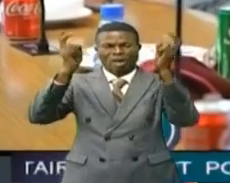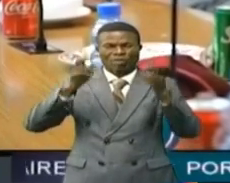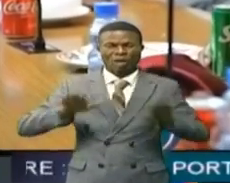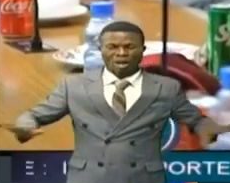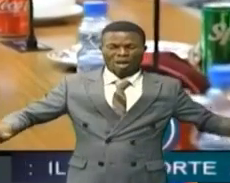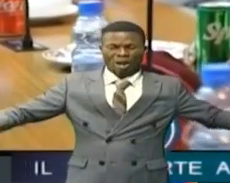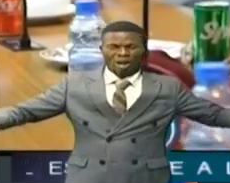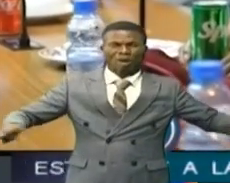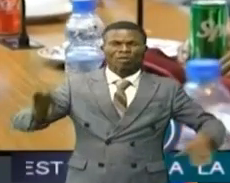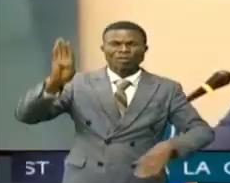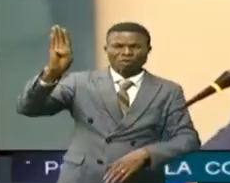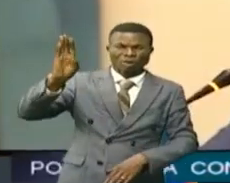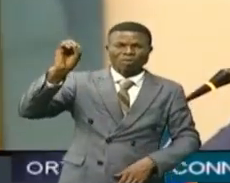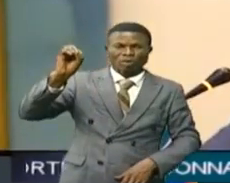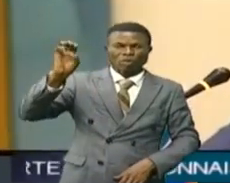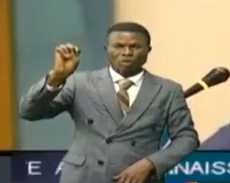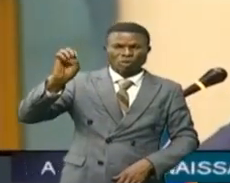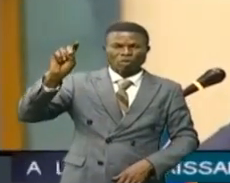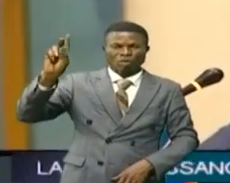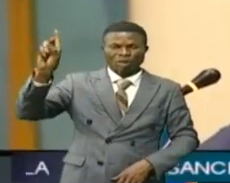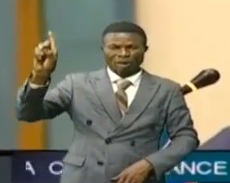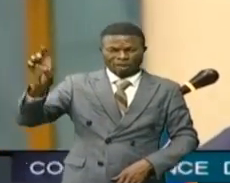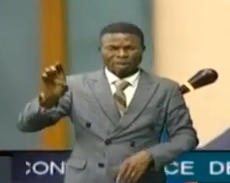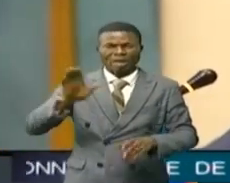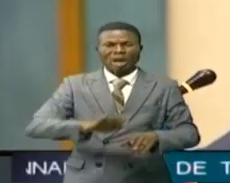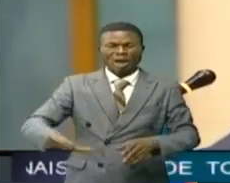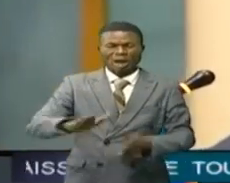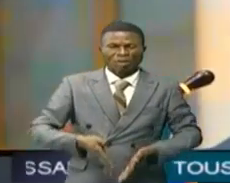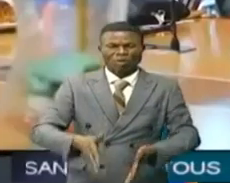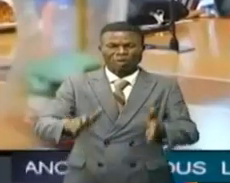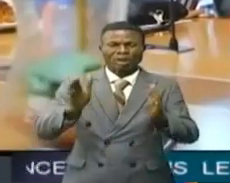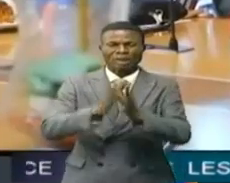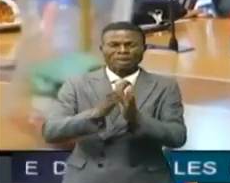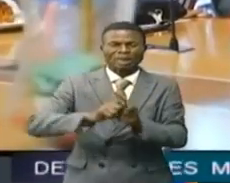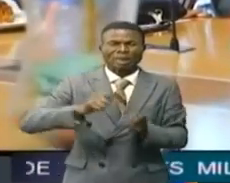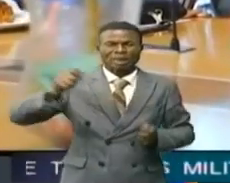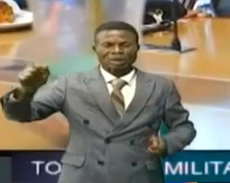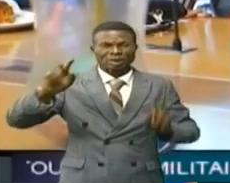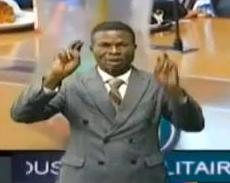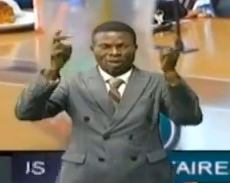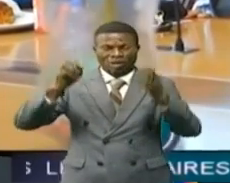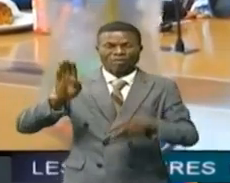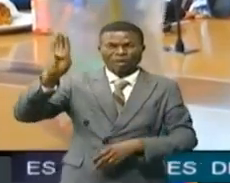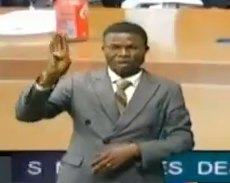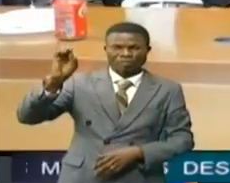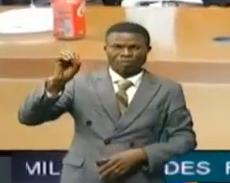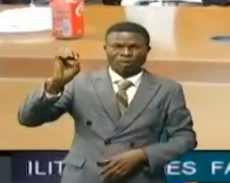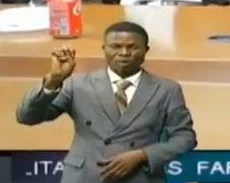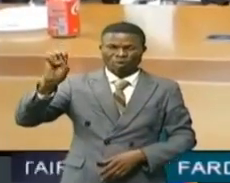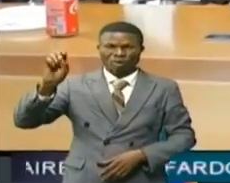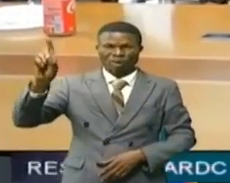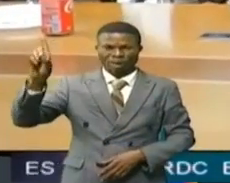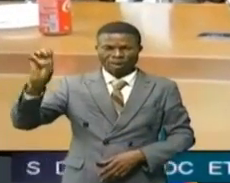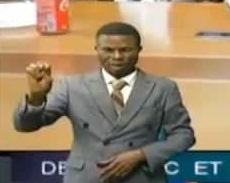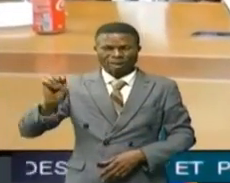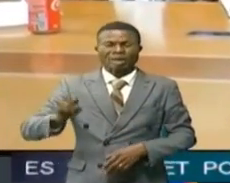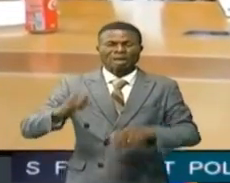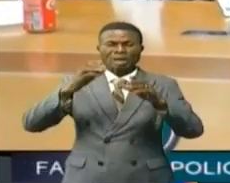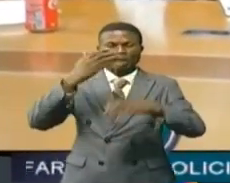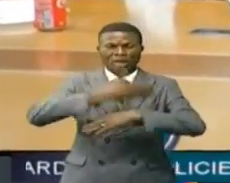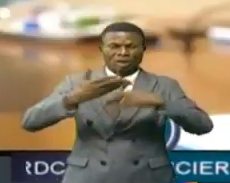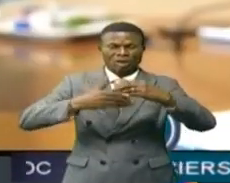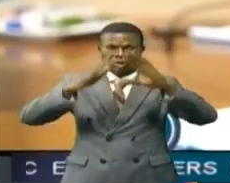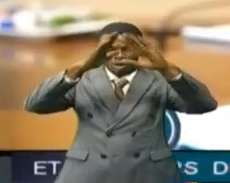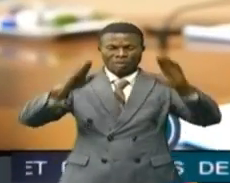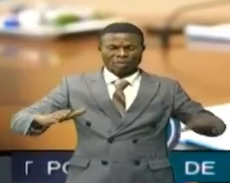de Boindé, la modernisation et l'asphaltage de 10 km de voirie urbaine de Boindé, la réhabilitation de la résidence du